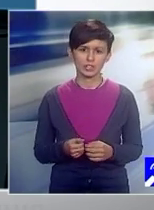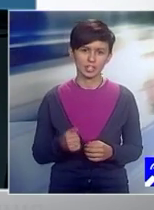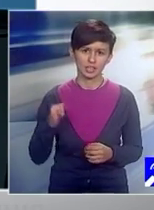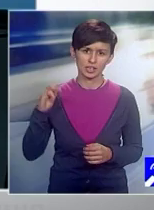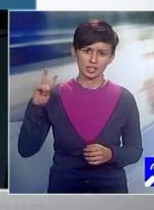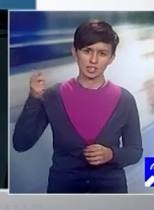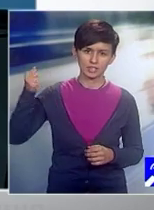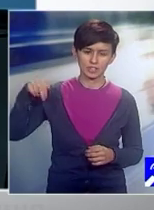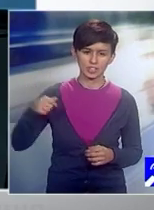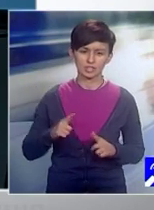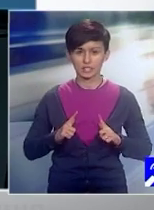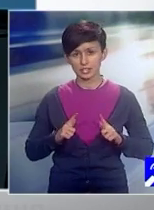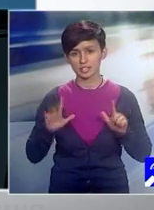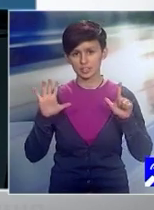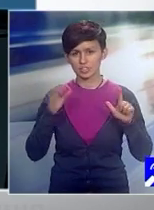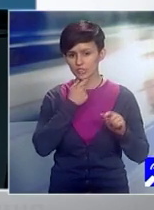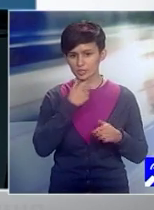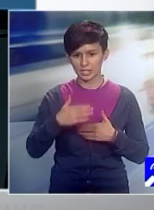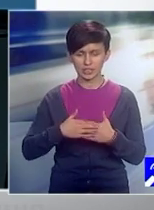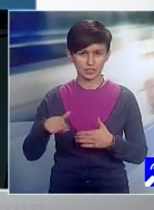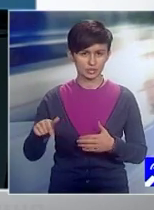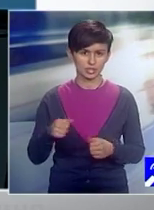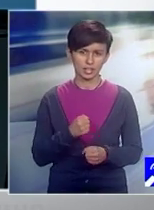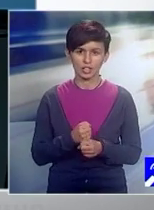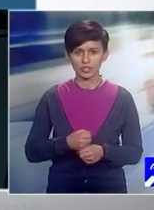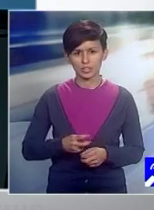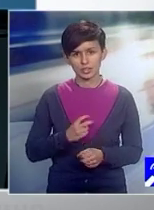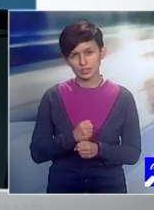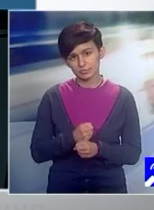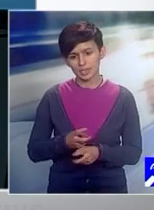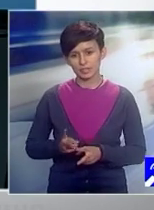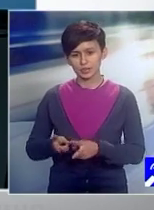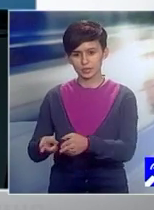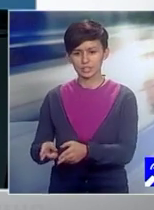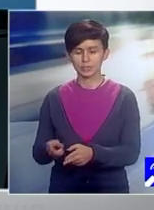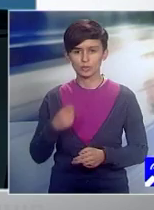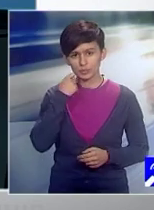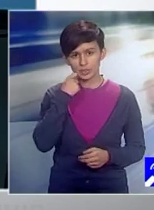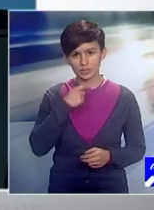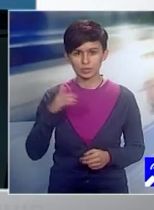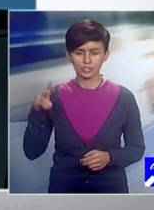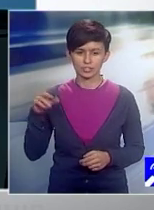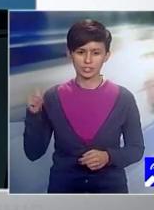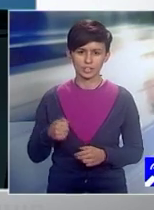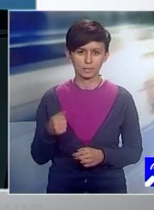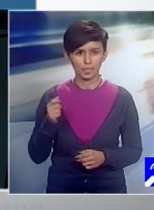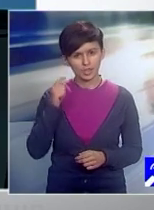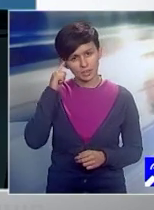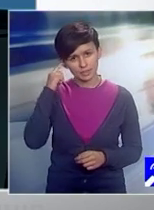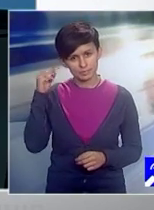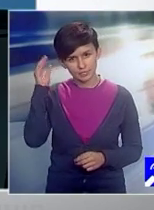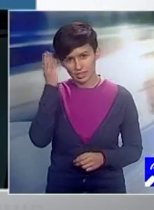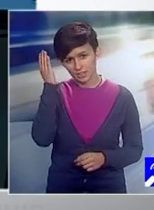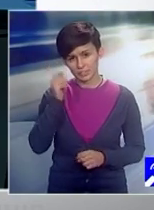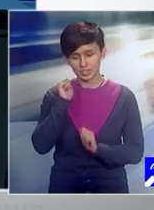de ei, în diverse perioade, aproape făcând naveta Cluj-Sfântul Gheorghe. A învățat să pescuiască, să gătească pește, să petreacă așa cum